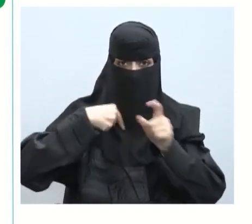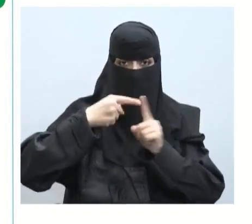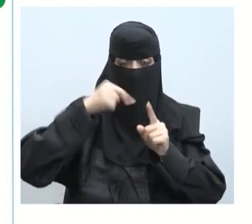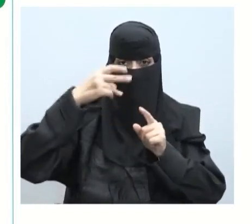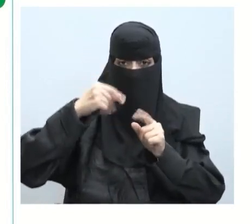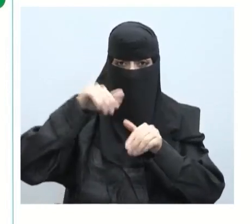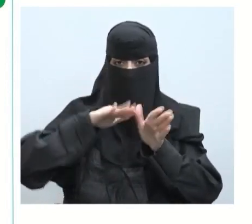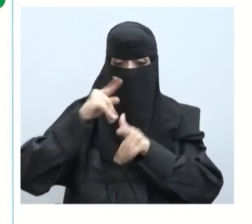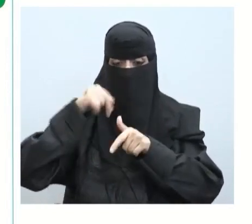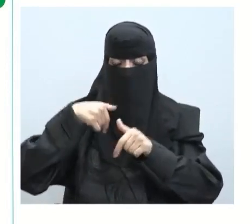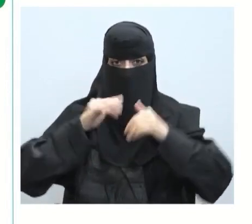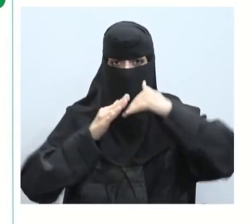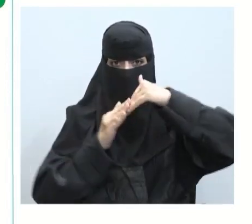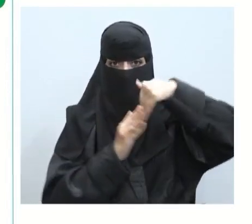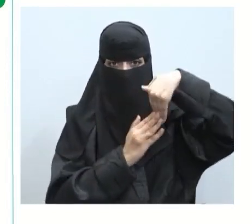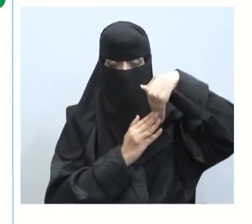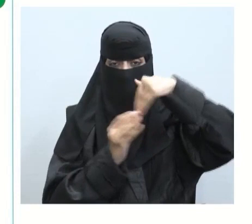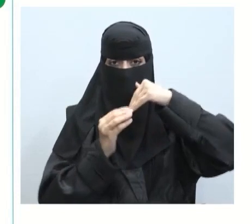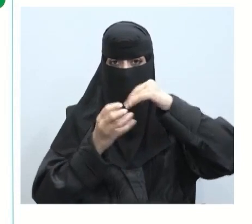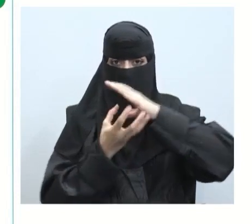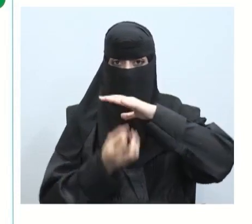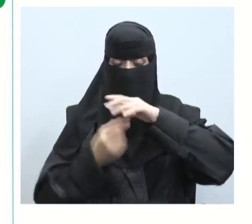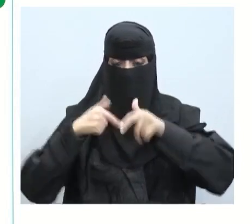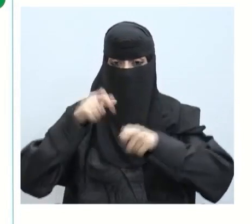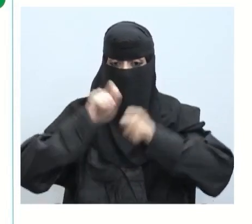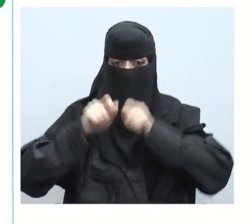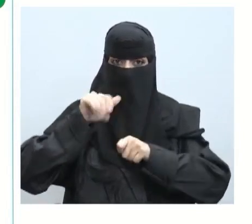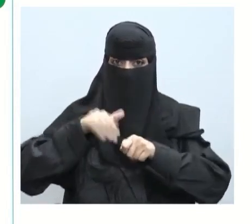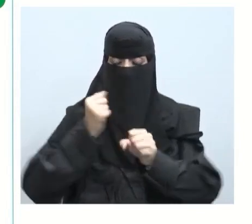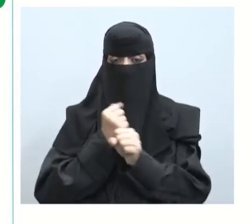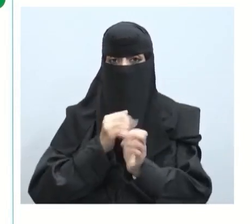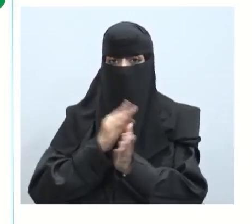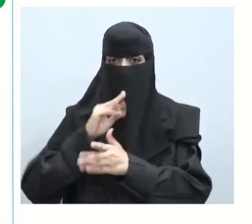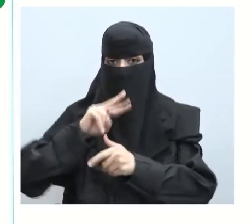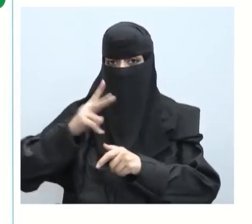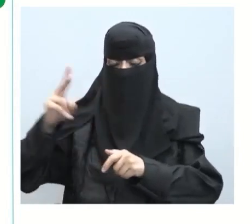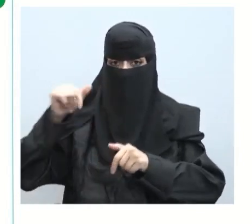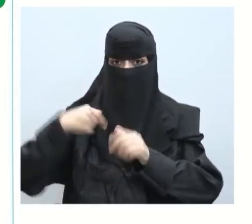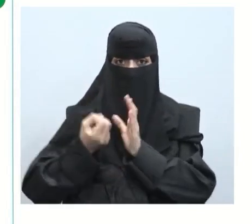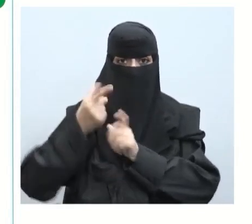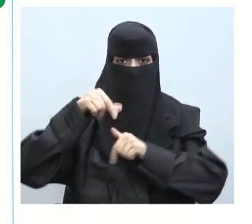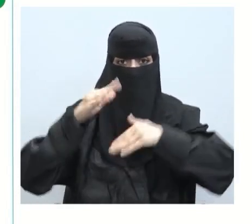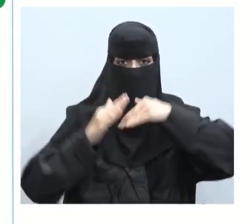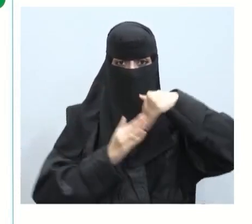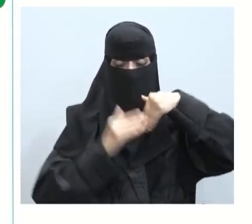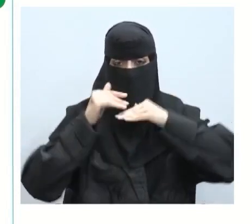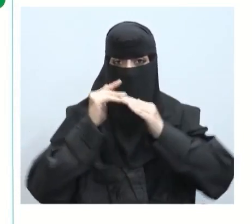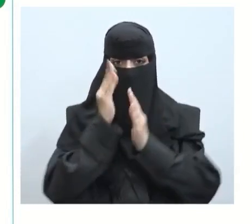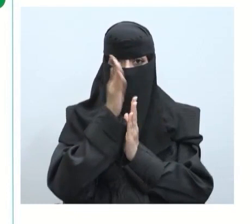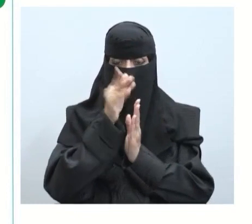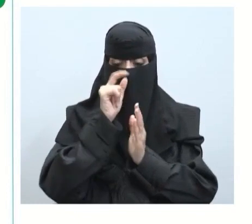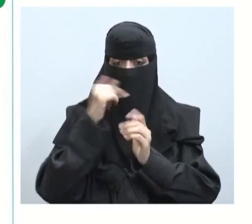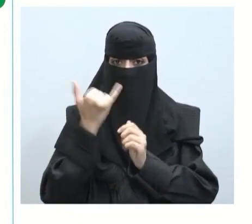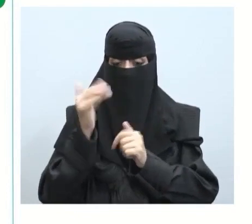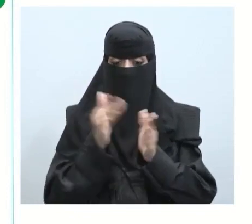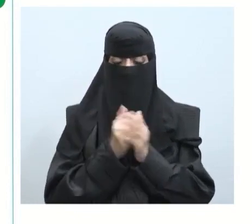الإمالة بتقييم وضع الميل بالنسبة للجاذبية، وتستخدم في تطبيقات مختلفة حيث تجعل اكتشاف الميل أو الاتجاه أمراً